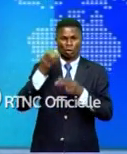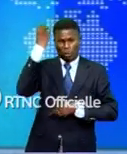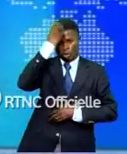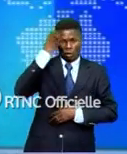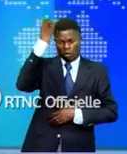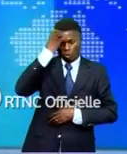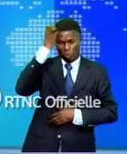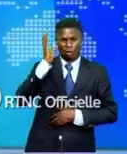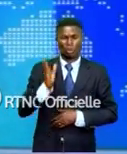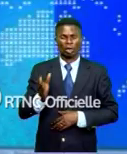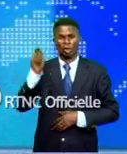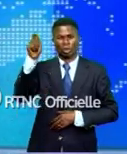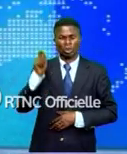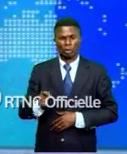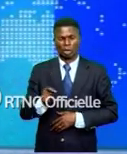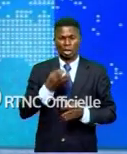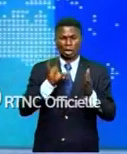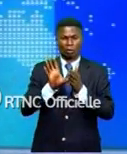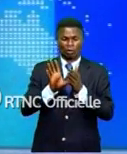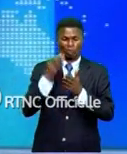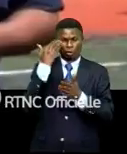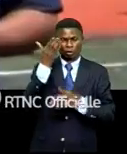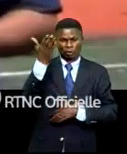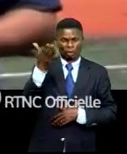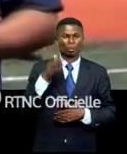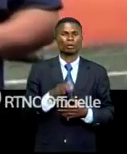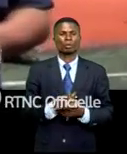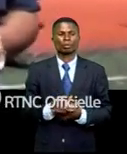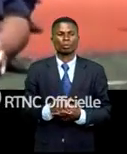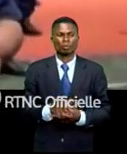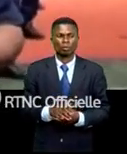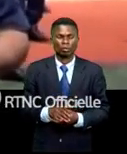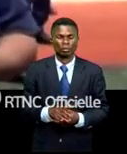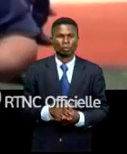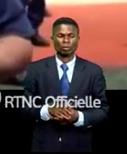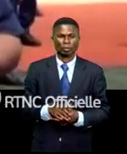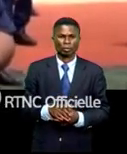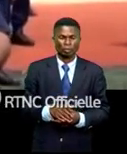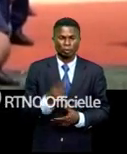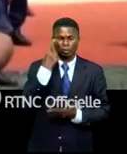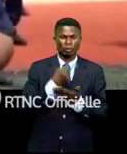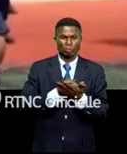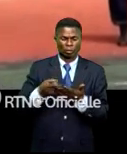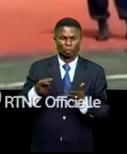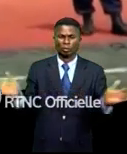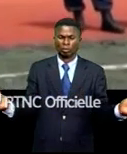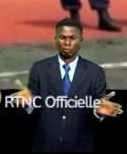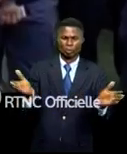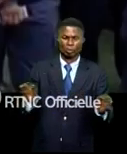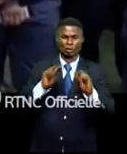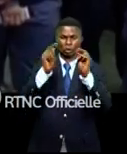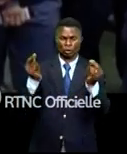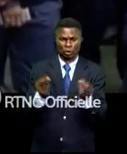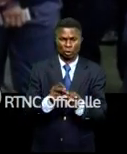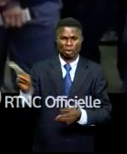Philomon Patience Mouchi-Diab. C'est un commentaire d'Odilon Kayouma. Après une semaine de mobilisation des troupes dans